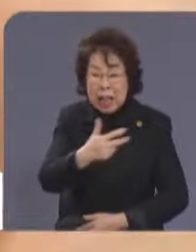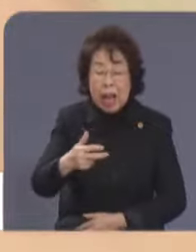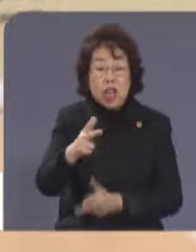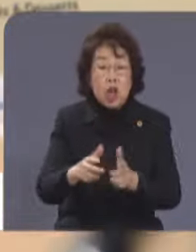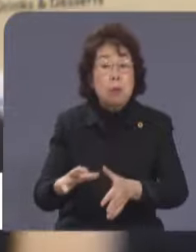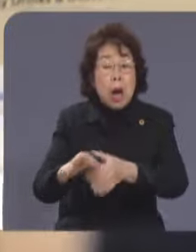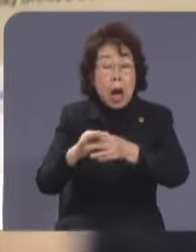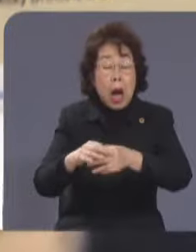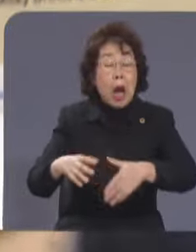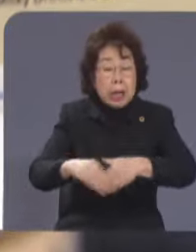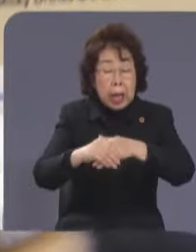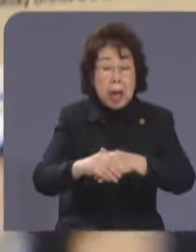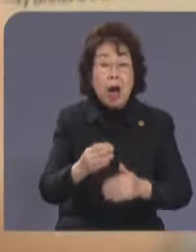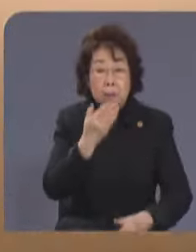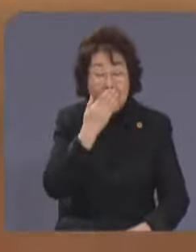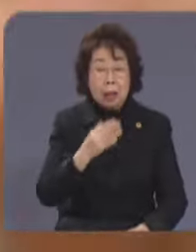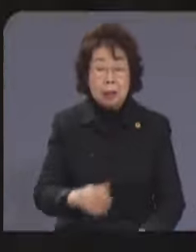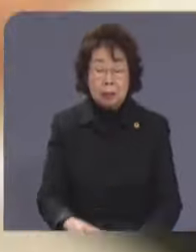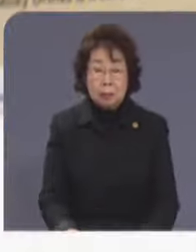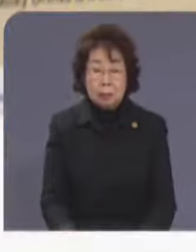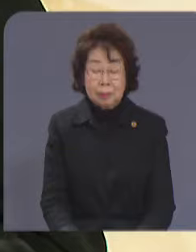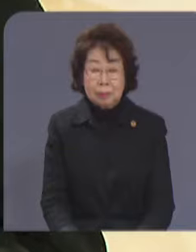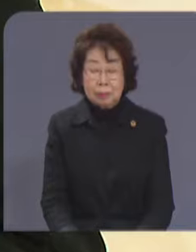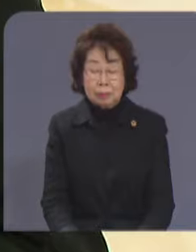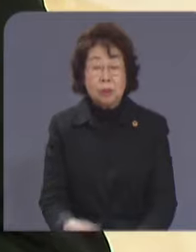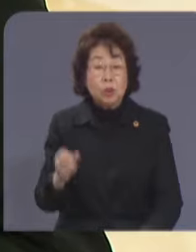대기업과의 계약도 잇따라 성사시켰습니다.